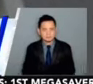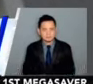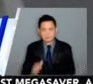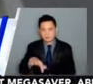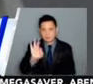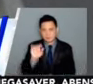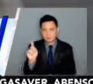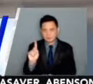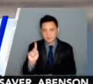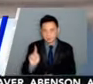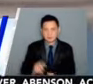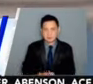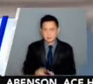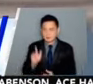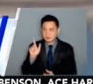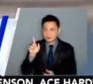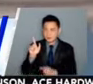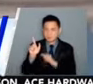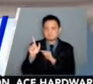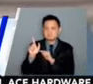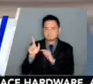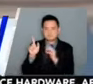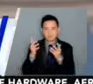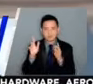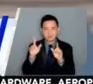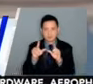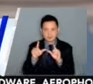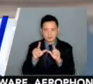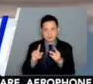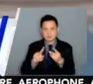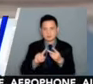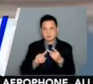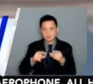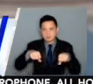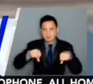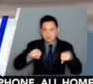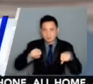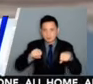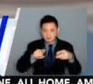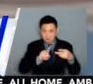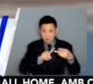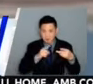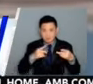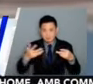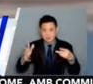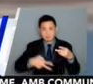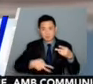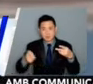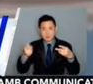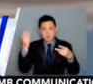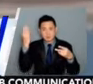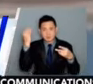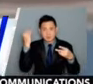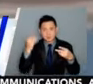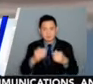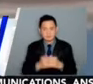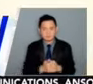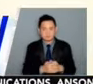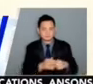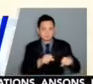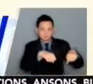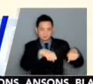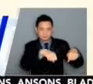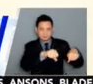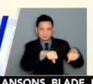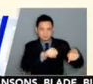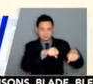hindi lisensyadong baril at isang motorsiklo na nakaw din pala ayon sa pulisya. Yung motorsiklo na dala niya